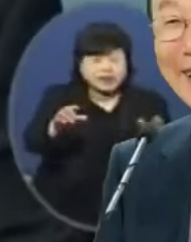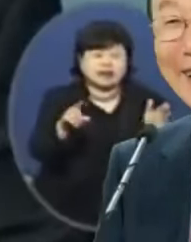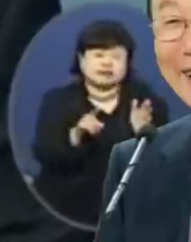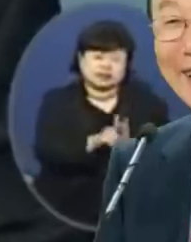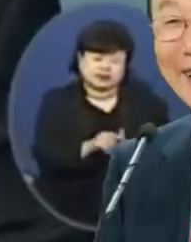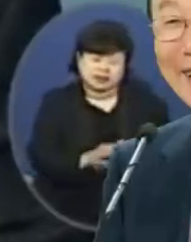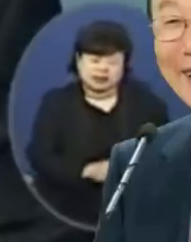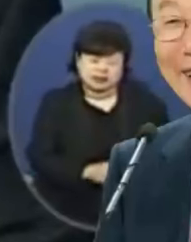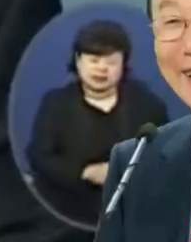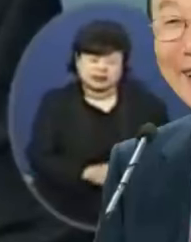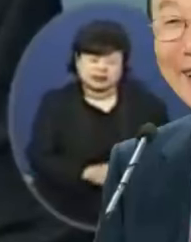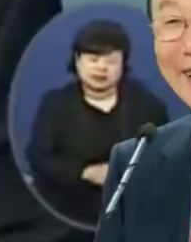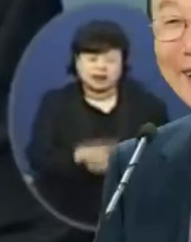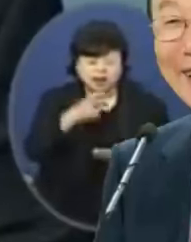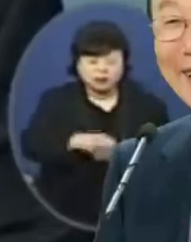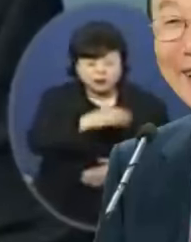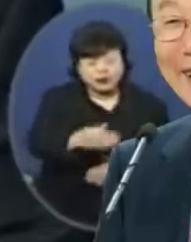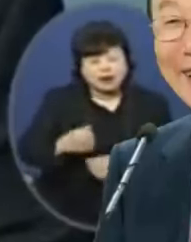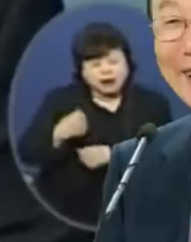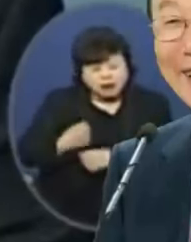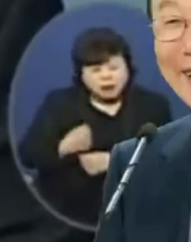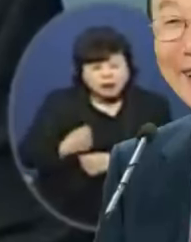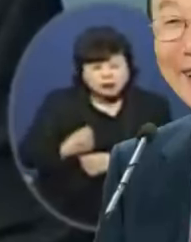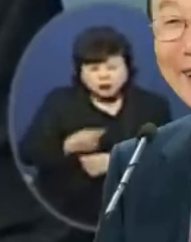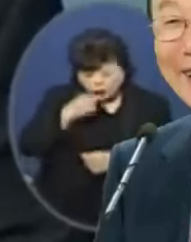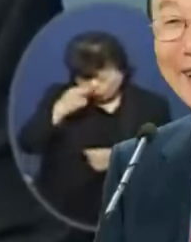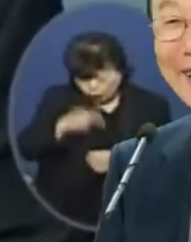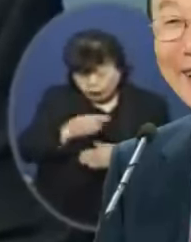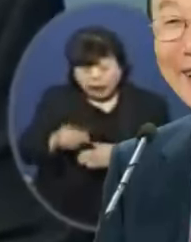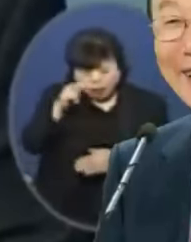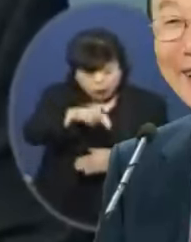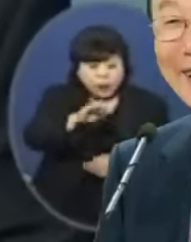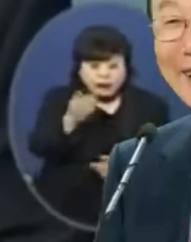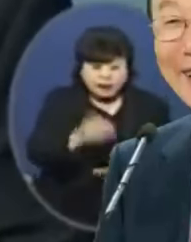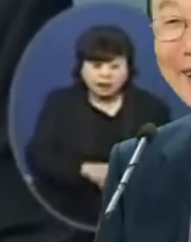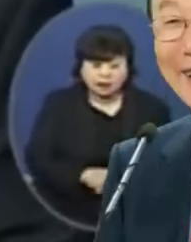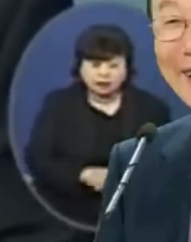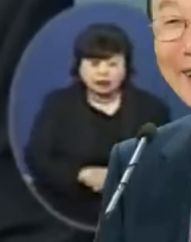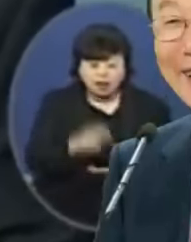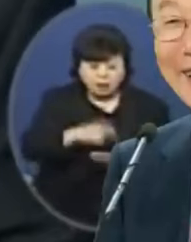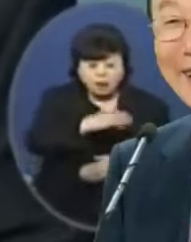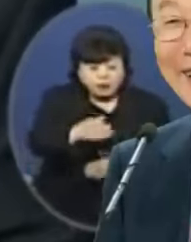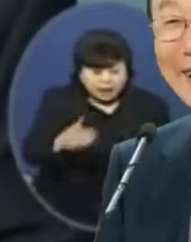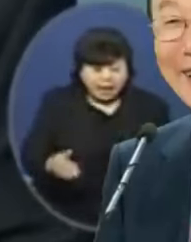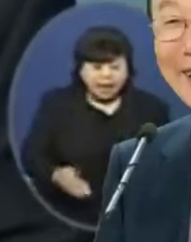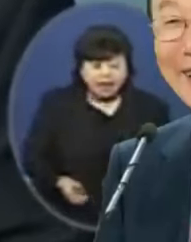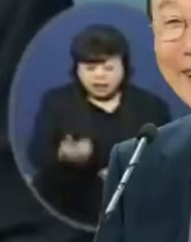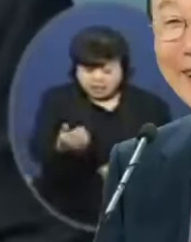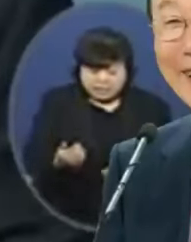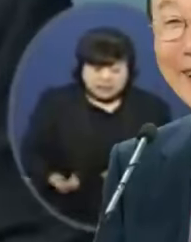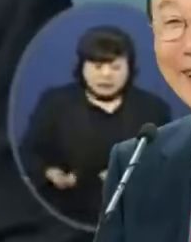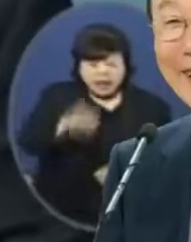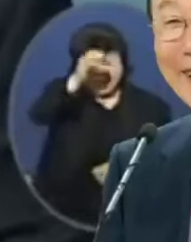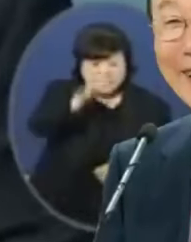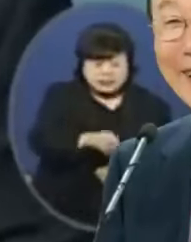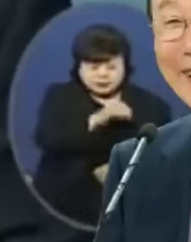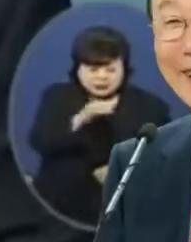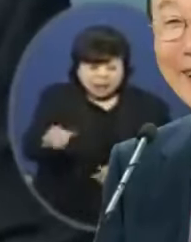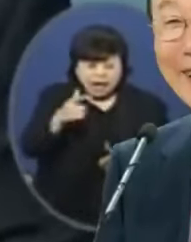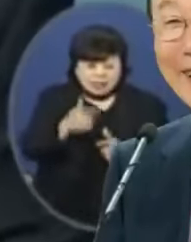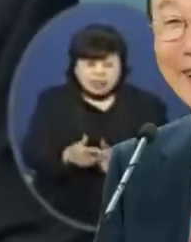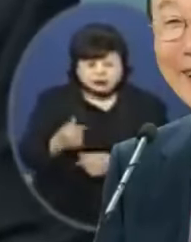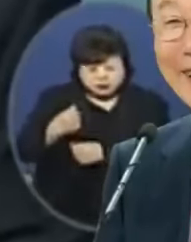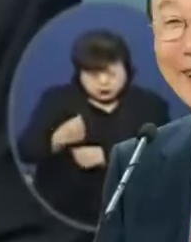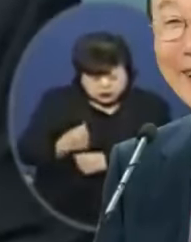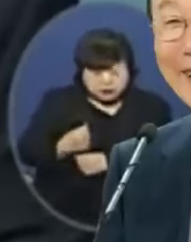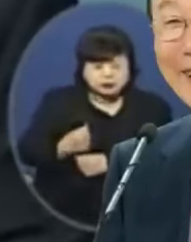것입니다. 법궤를 걸머지면 요단강을 건너갈 수 있는 것이니까 우리의 법궤는 이미 갈보리 십자가상에서 예수님이 7년